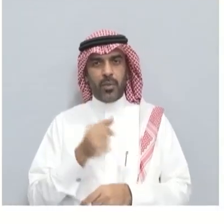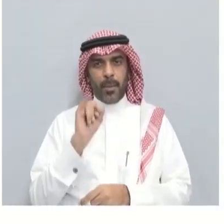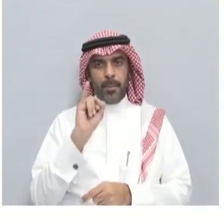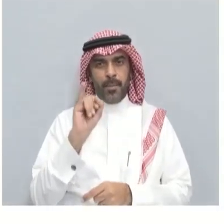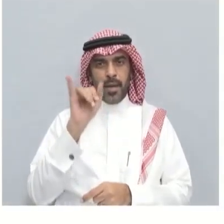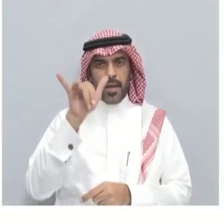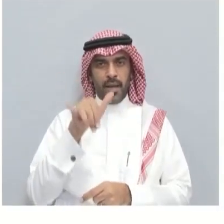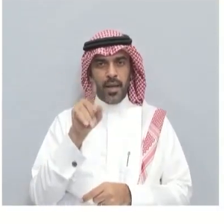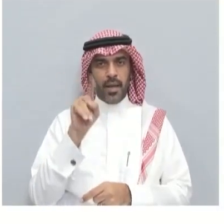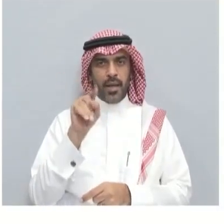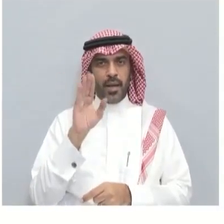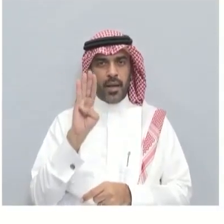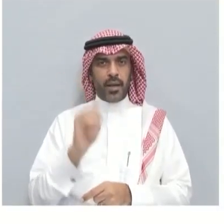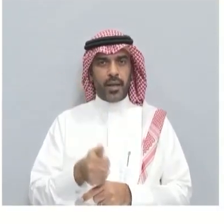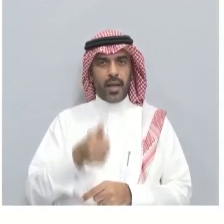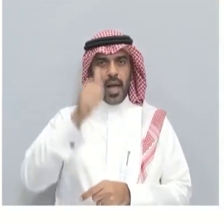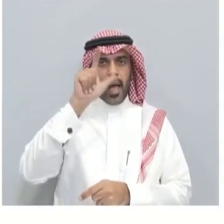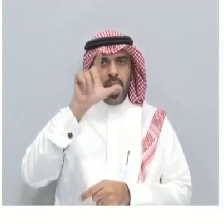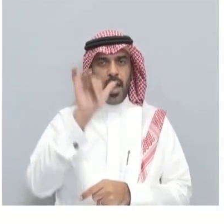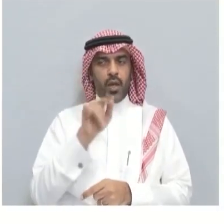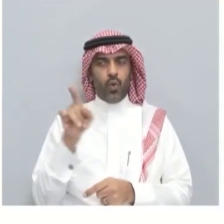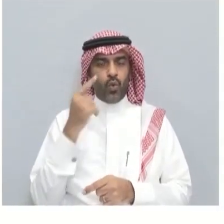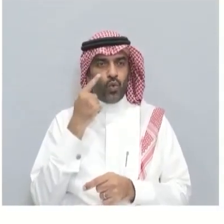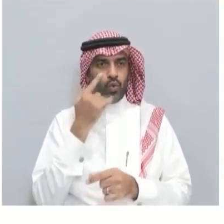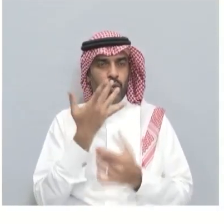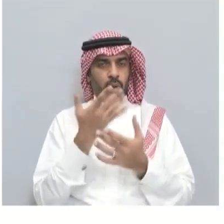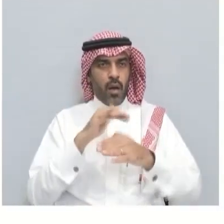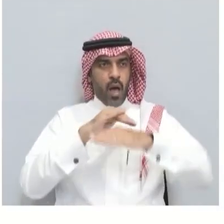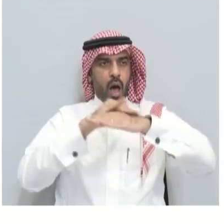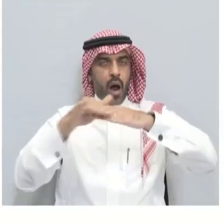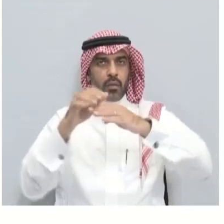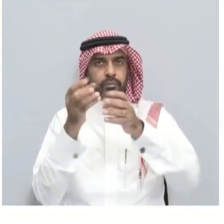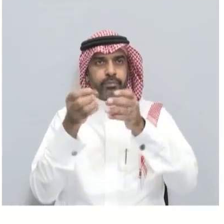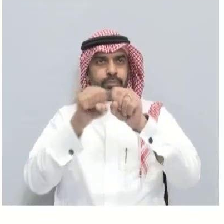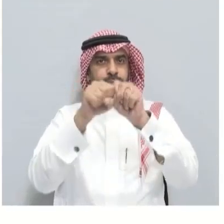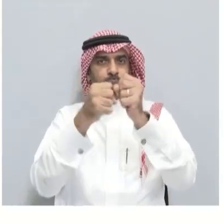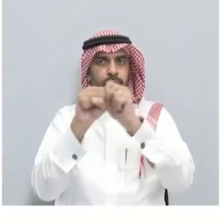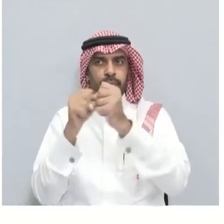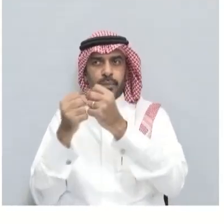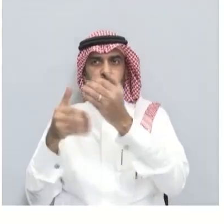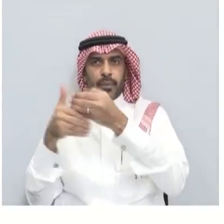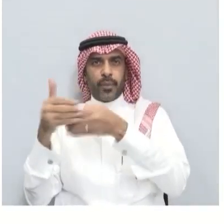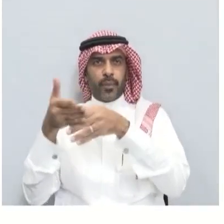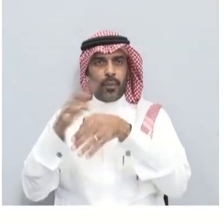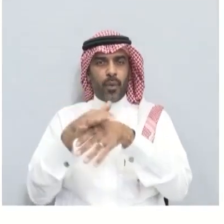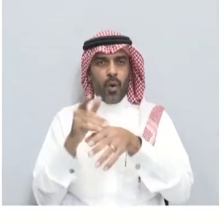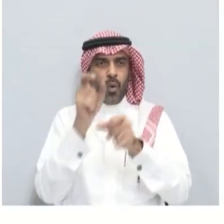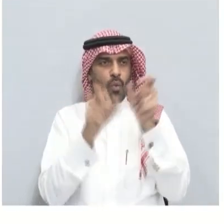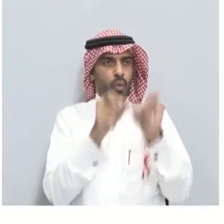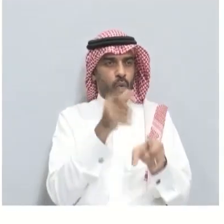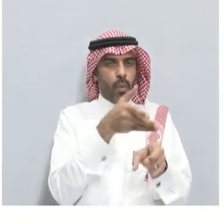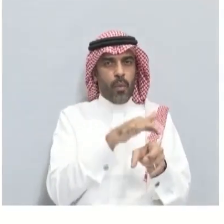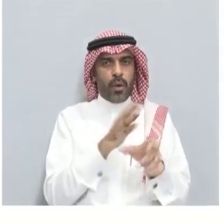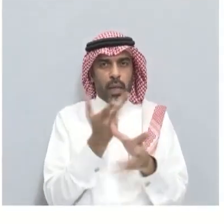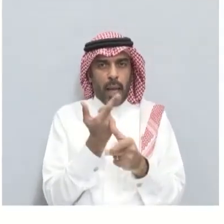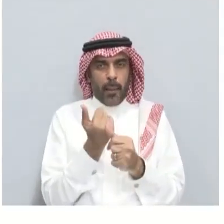فقدت دمار من واحد الى 12 كلما اقتربنا من 12 كان الدمار هائل جدا طبعا اختر احد